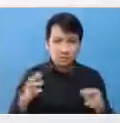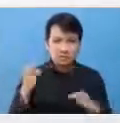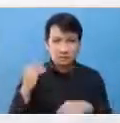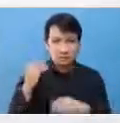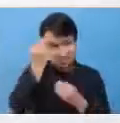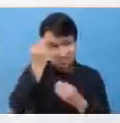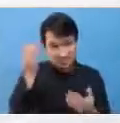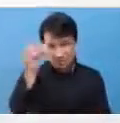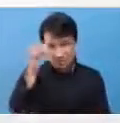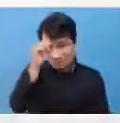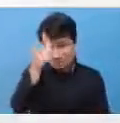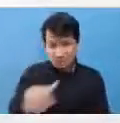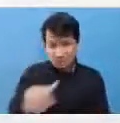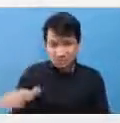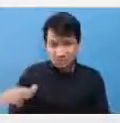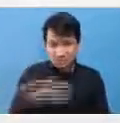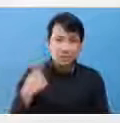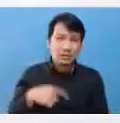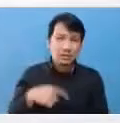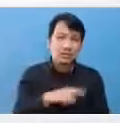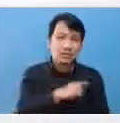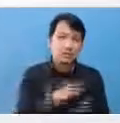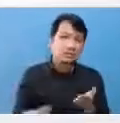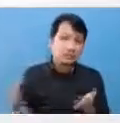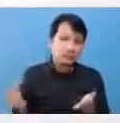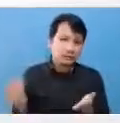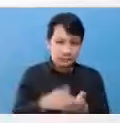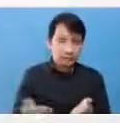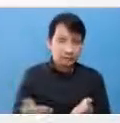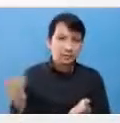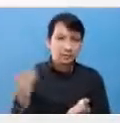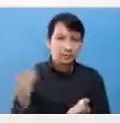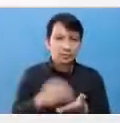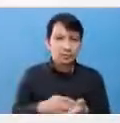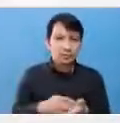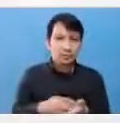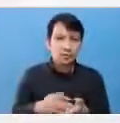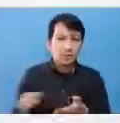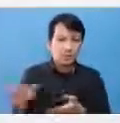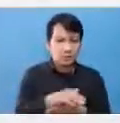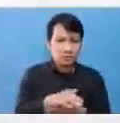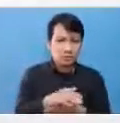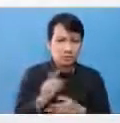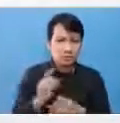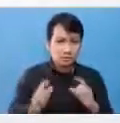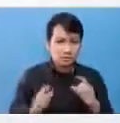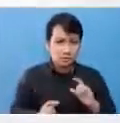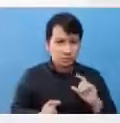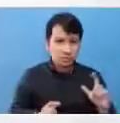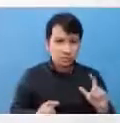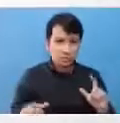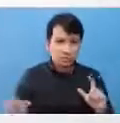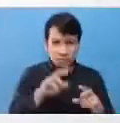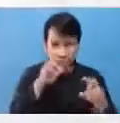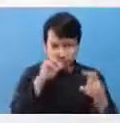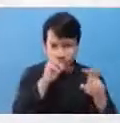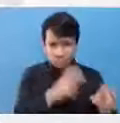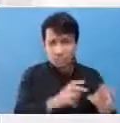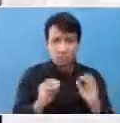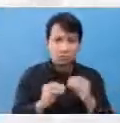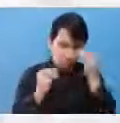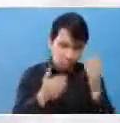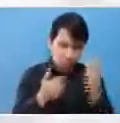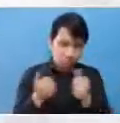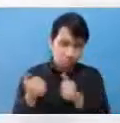sa Lucena City, Quezon Province. Sa Barangay 11, naaresto ang suspect na si alias Joaquin bandang alas 7:30